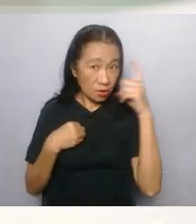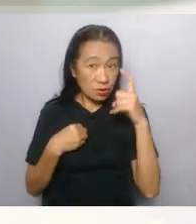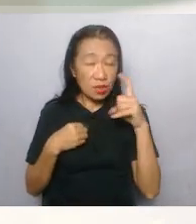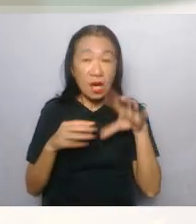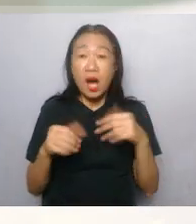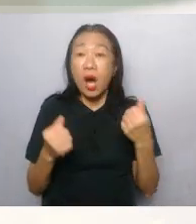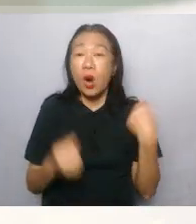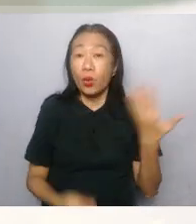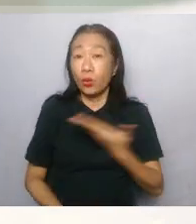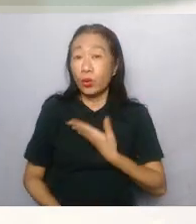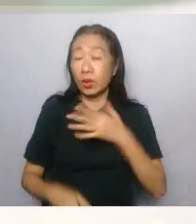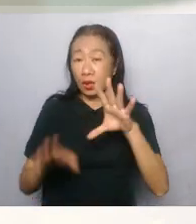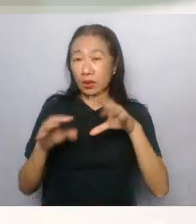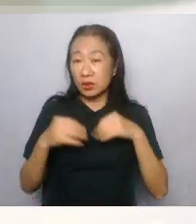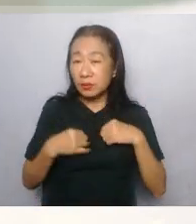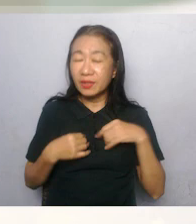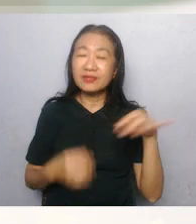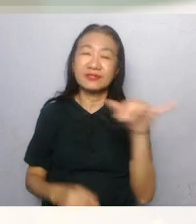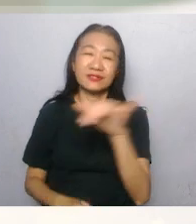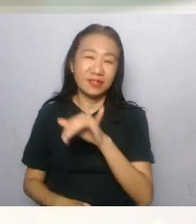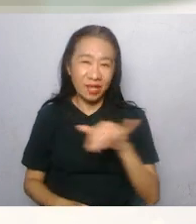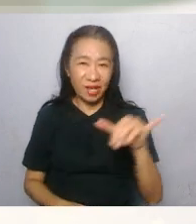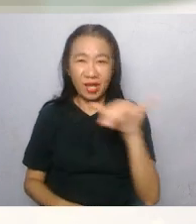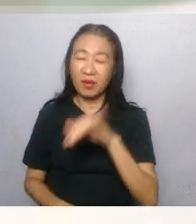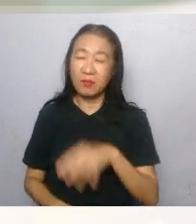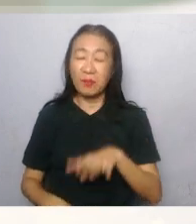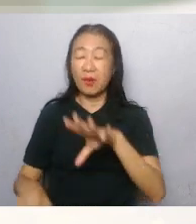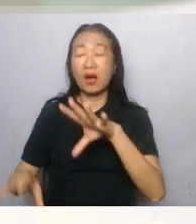tatanggapin. Kasi kung paano natin sila tinanggap,